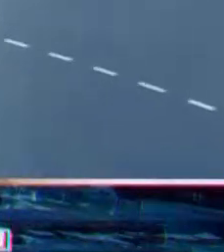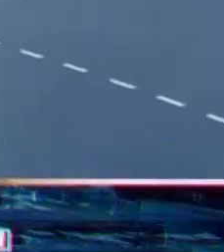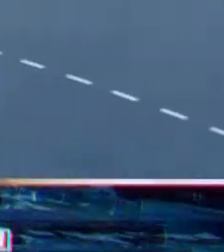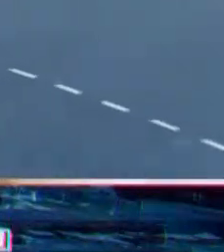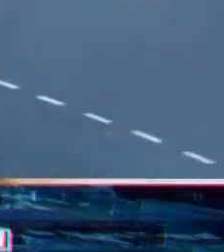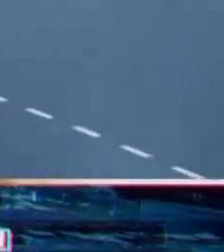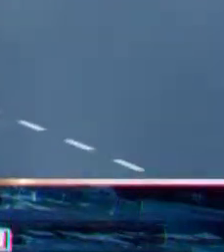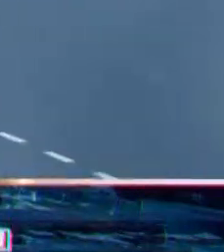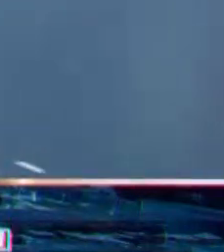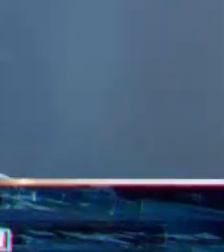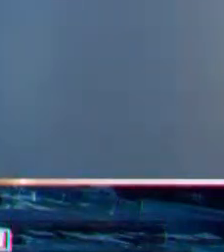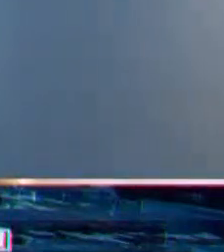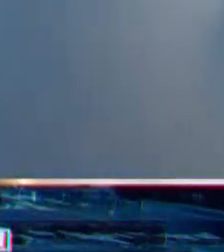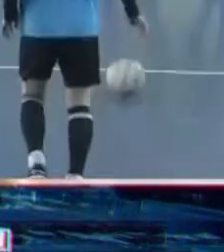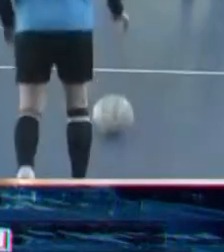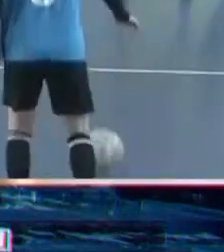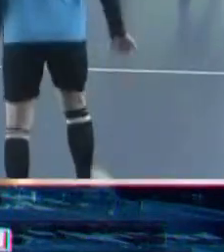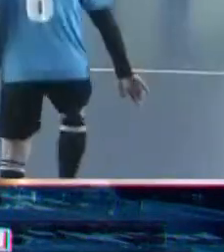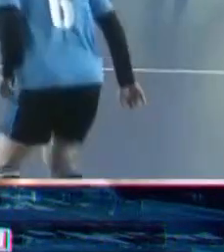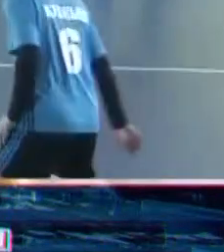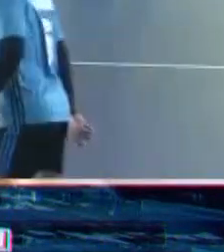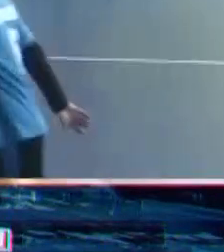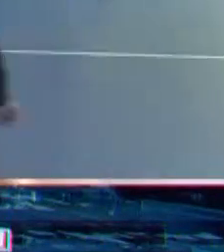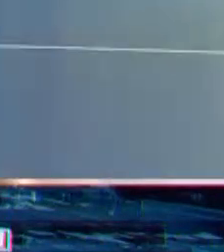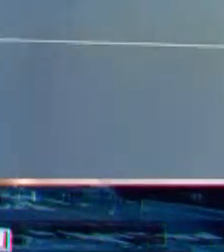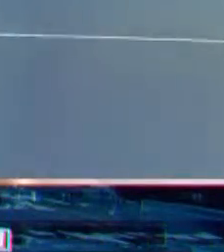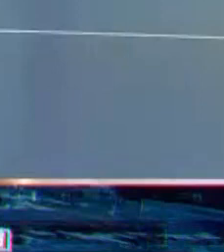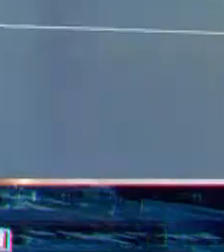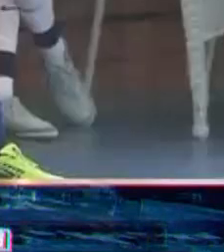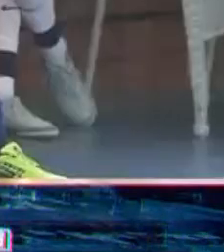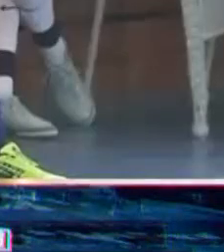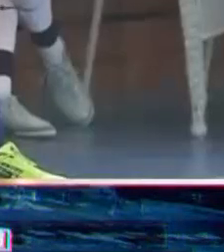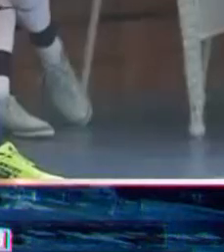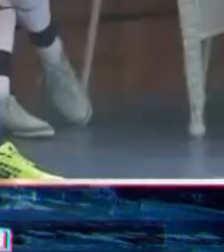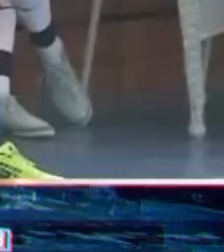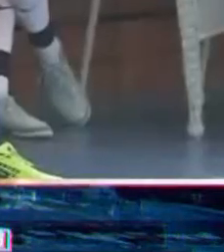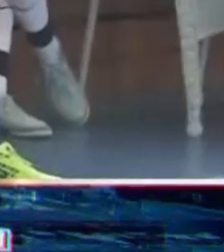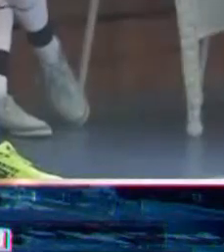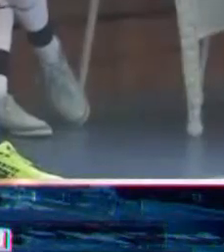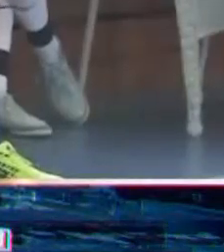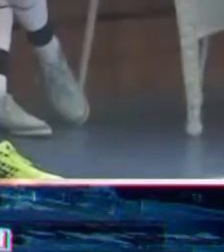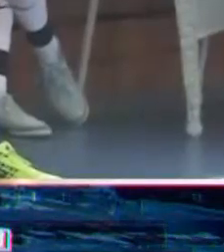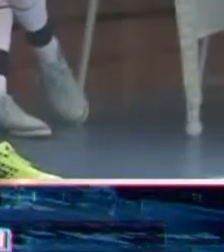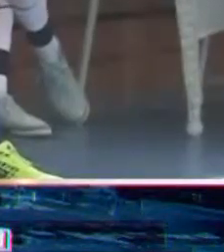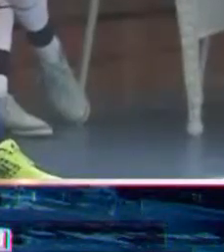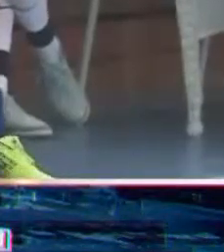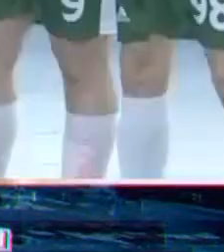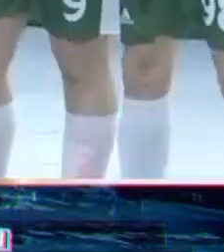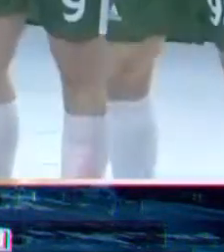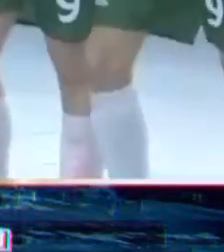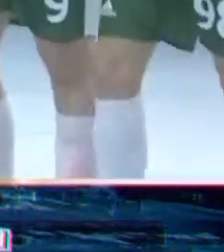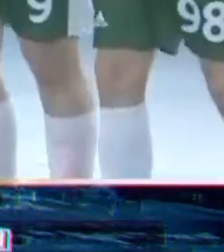Игра забудется, результат войдет в историю. Талдыкурганская команда одержала победу в республиканском турнире по мини-футболу